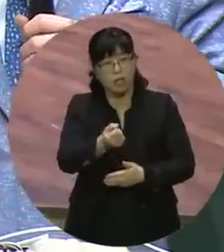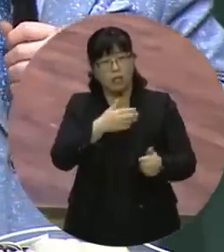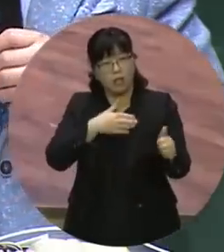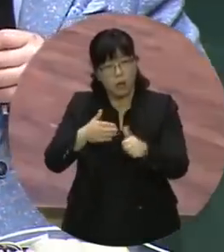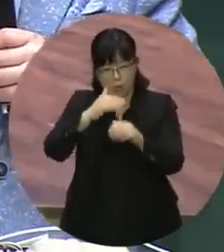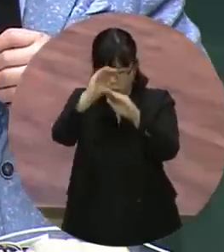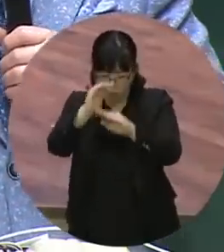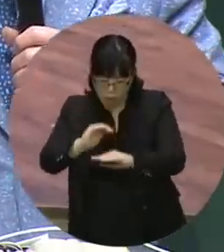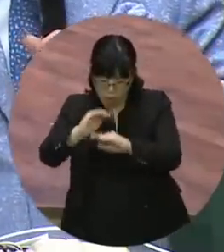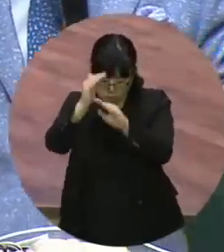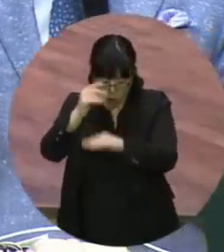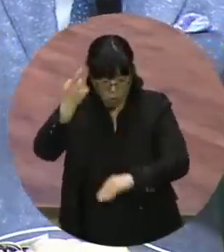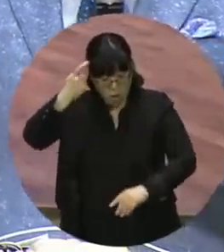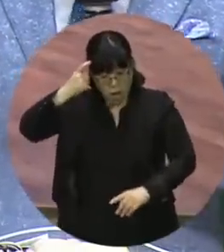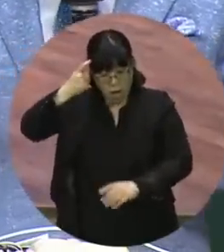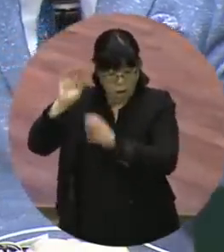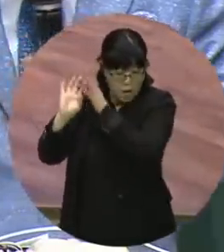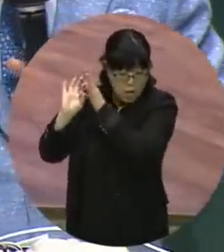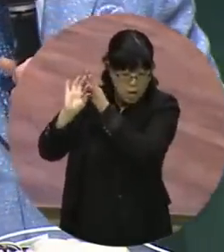이걸 계속.